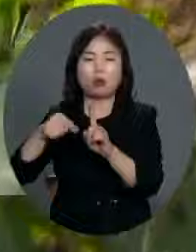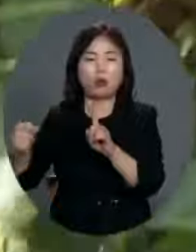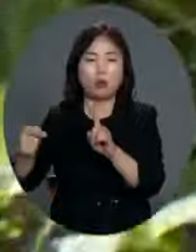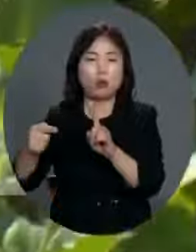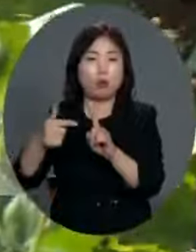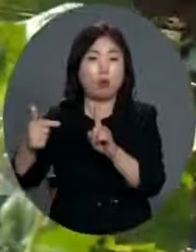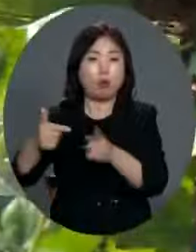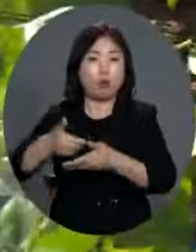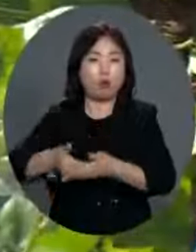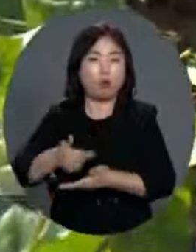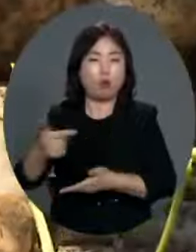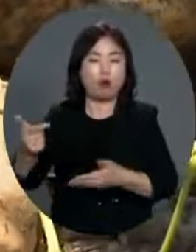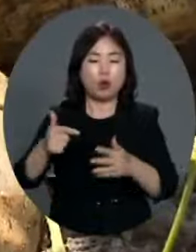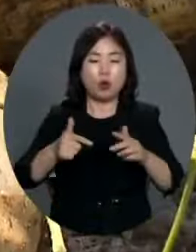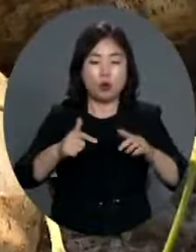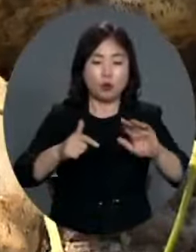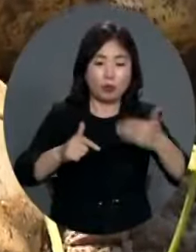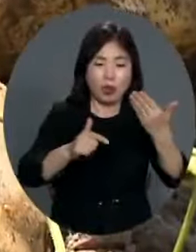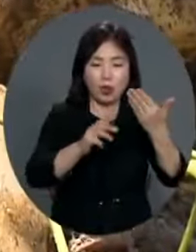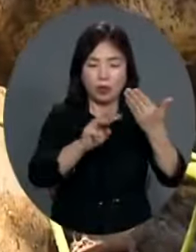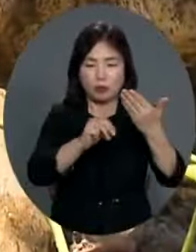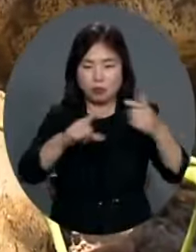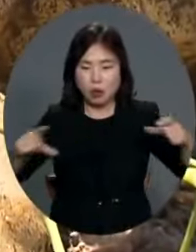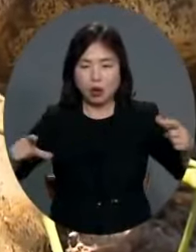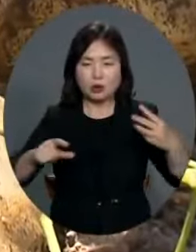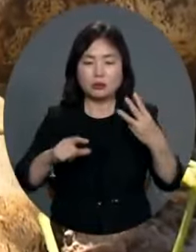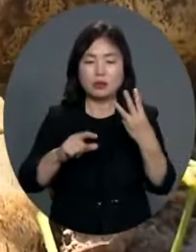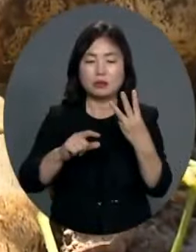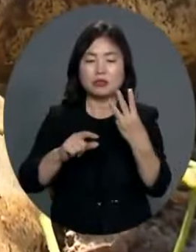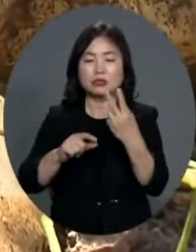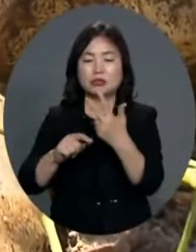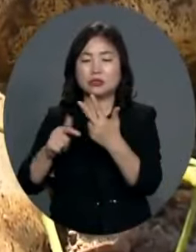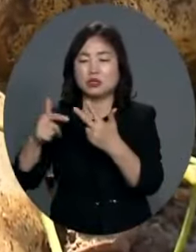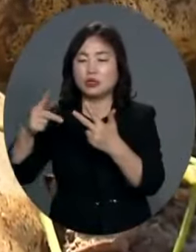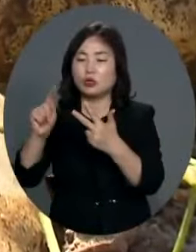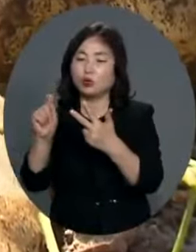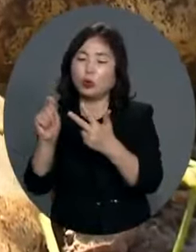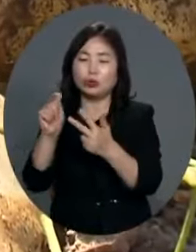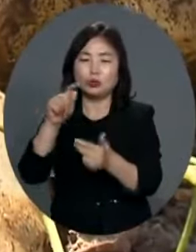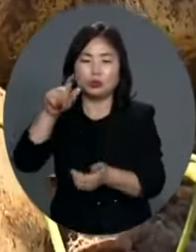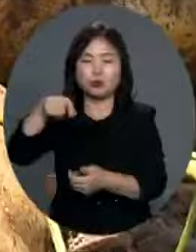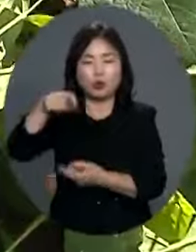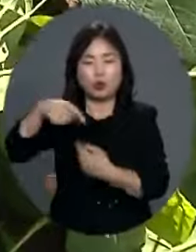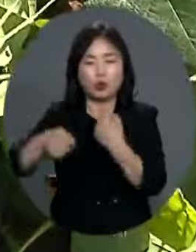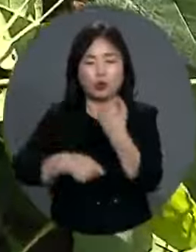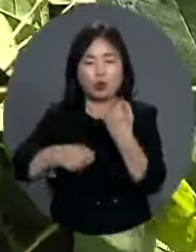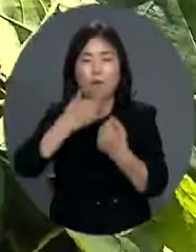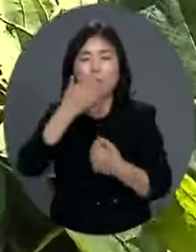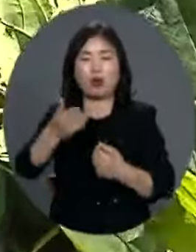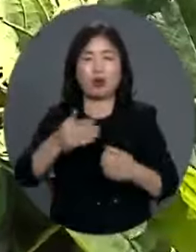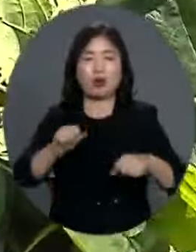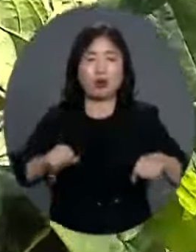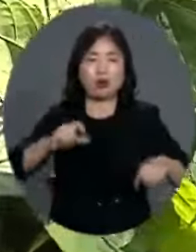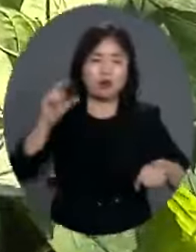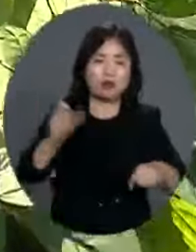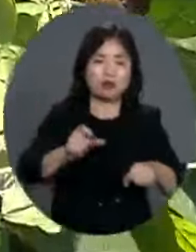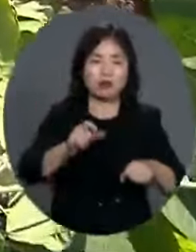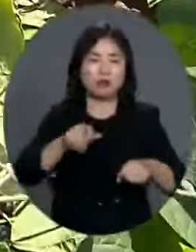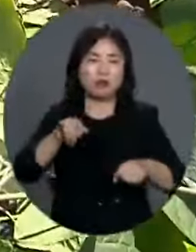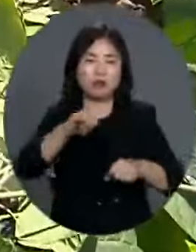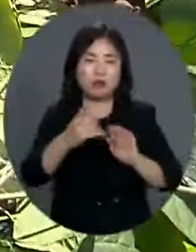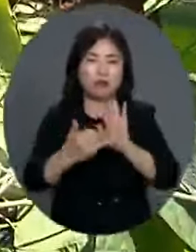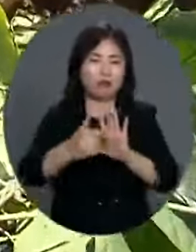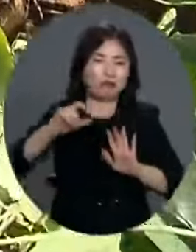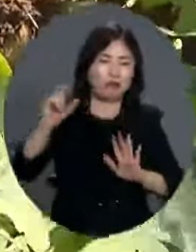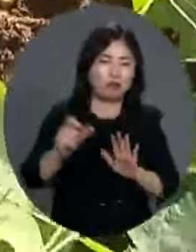큽니다. 900여 제곱미터 면적에 3에서 7톤가량 수확할 수 있습니다. 생존력이 강하고 병충해에